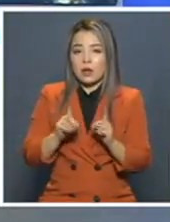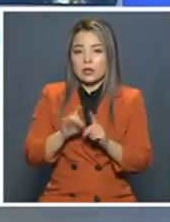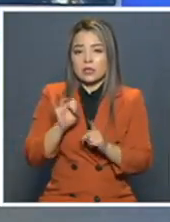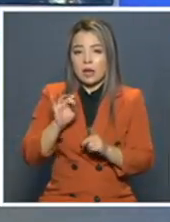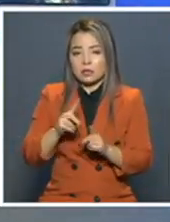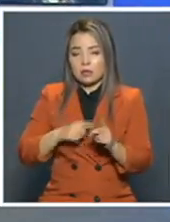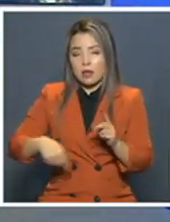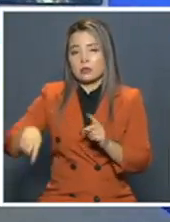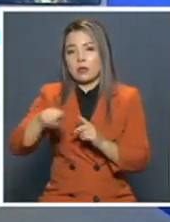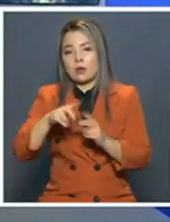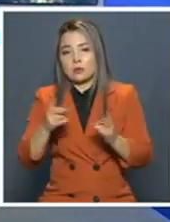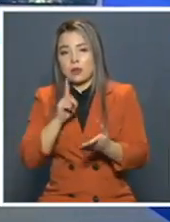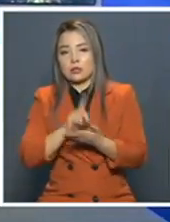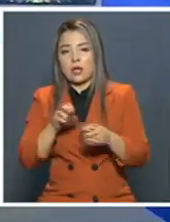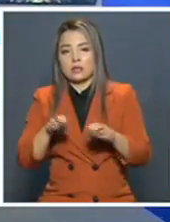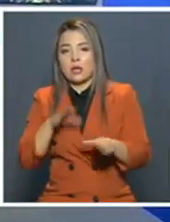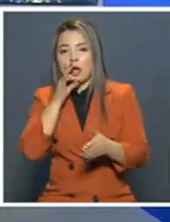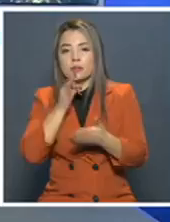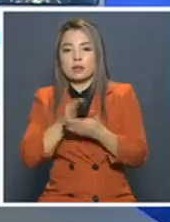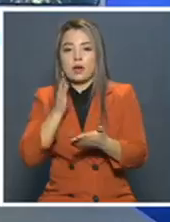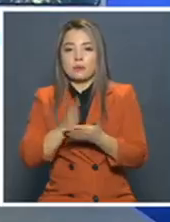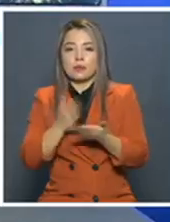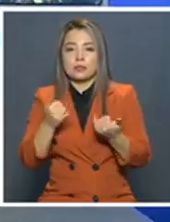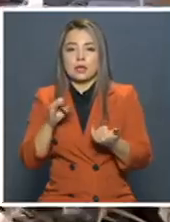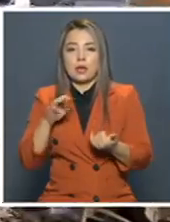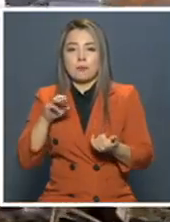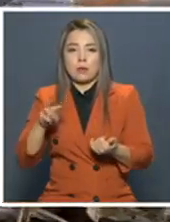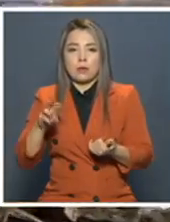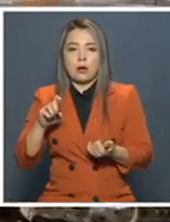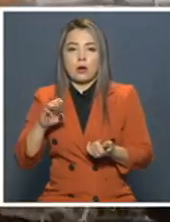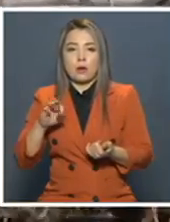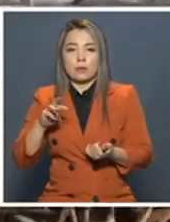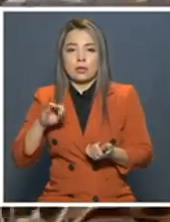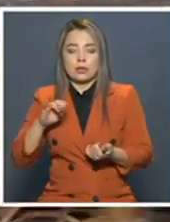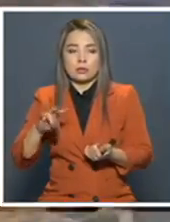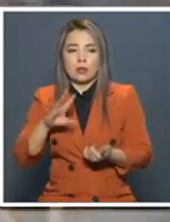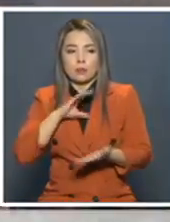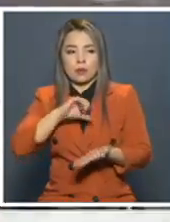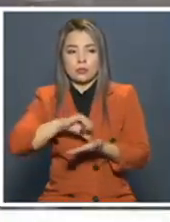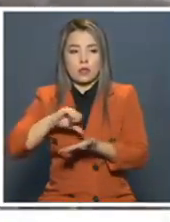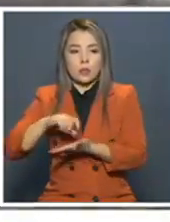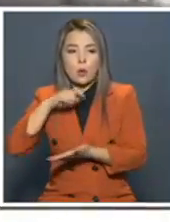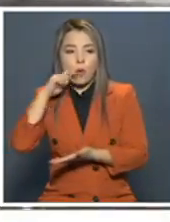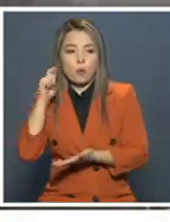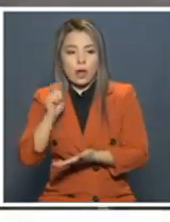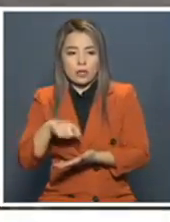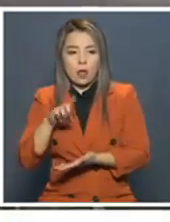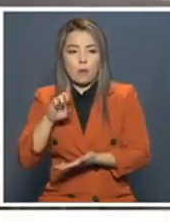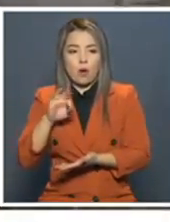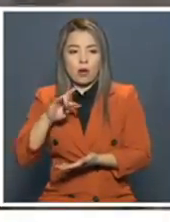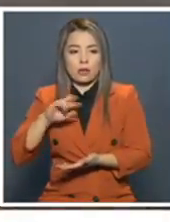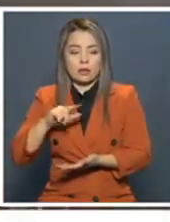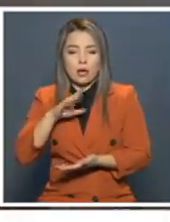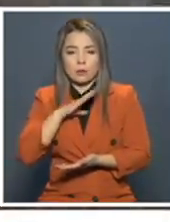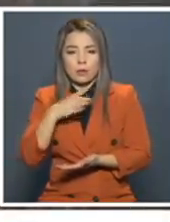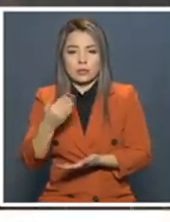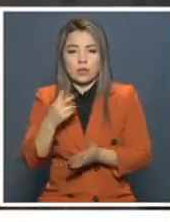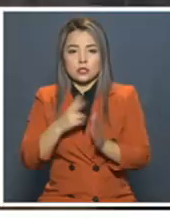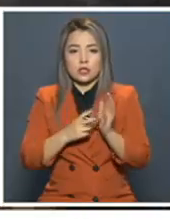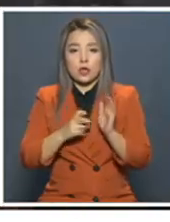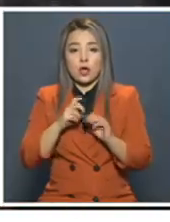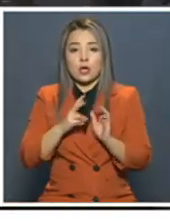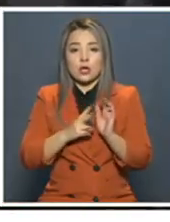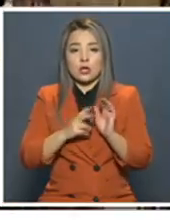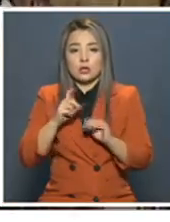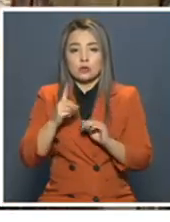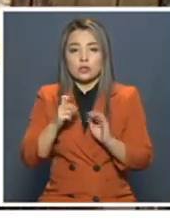туралы шешім қабылдады. Қайта кетсек, Тегеранның Имам Хомейни халықаралық әуежайы маңында украиналық Боинг